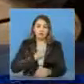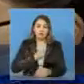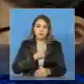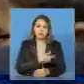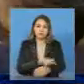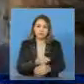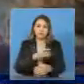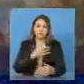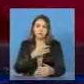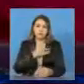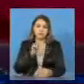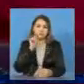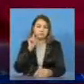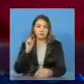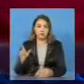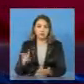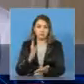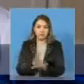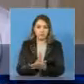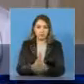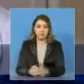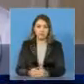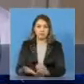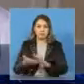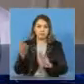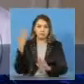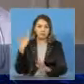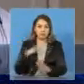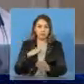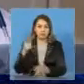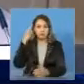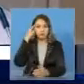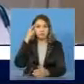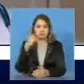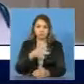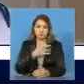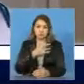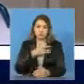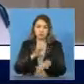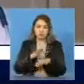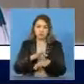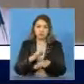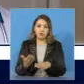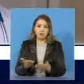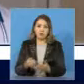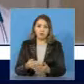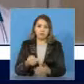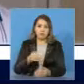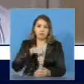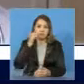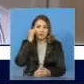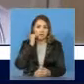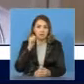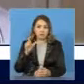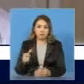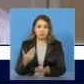талмасына шалдығатындар жасарып барады деп қынжылды дәрігер. Бұрын деген әрине ойлайтын еді, жаңа жүрек ауыратын, значит, обязательно ол кісі кәрі болу